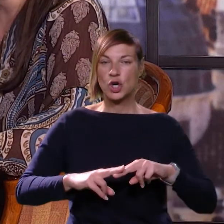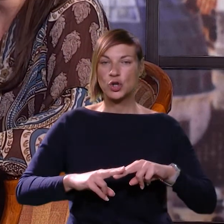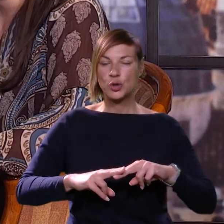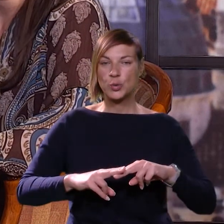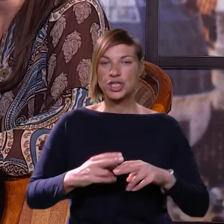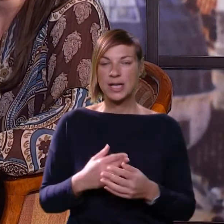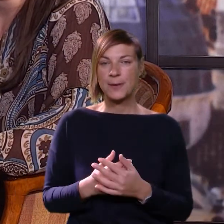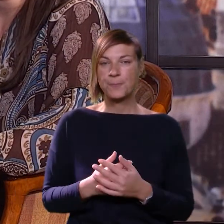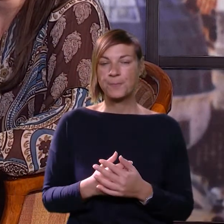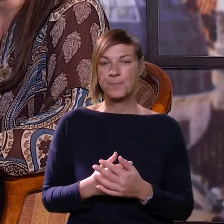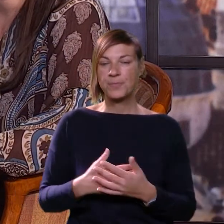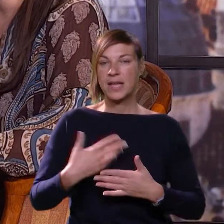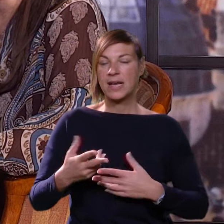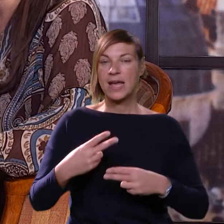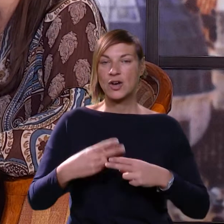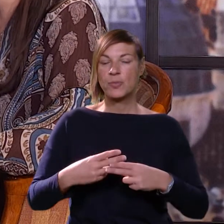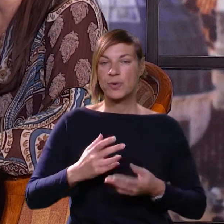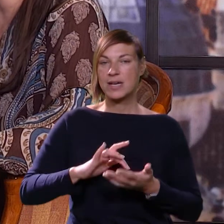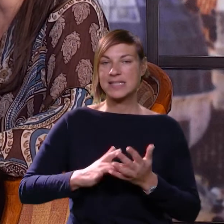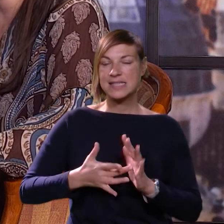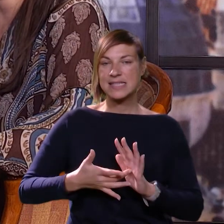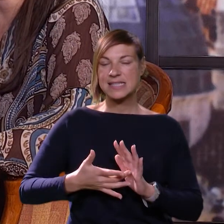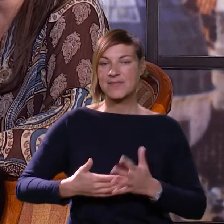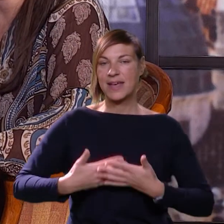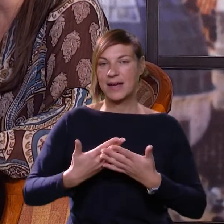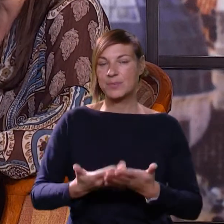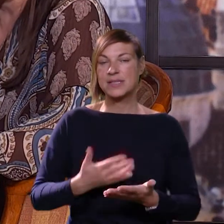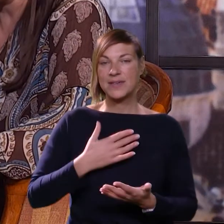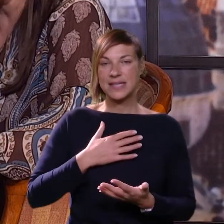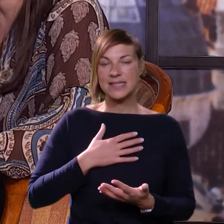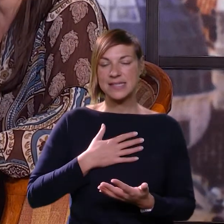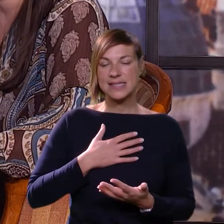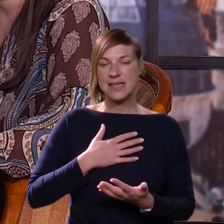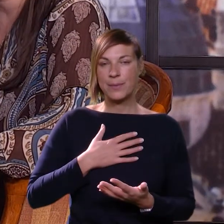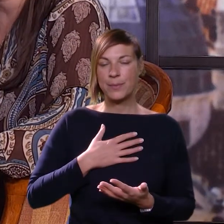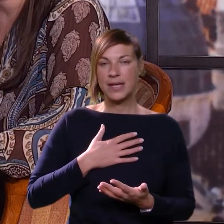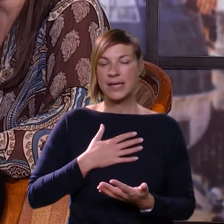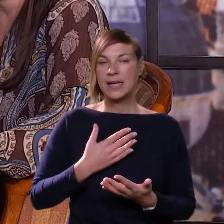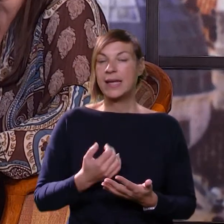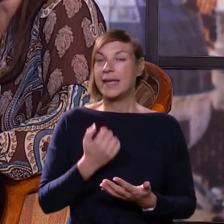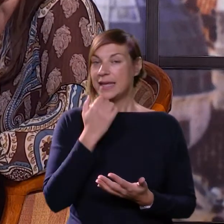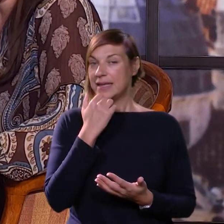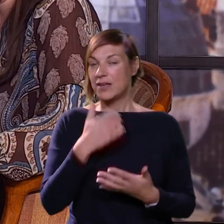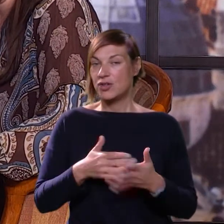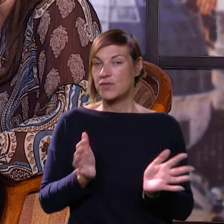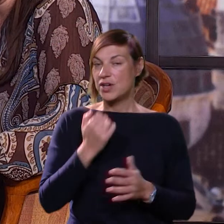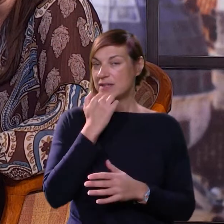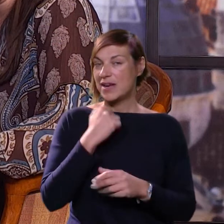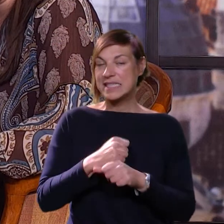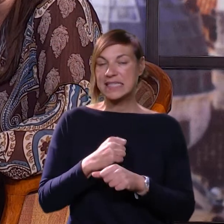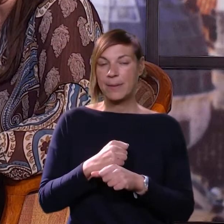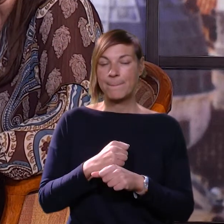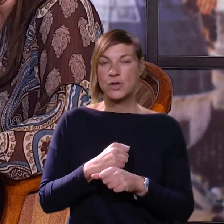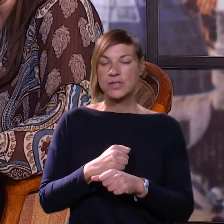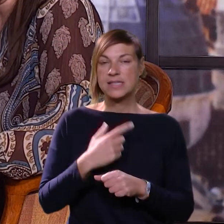odlučila nakon bolesti svega nekako posvetiti sebi i pokrenuti vlastiti